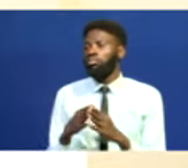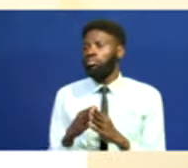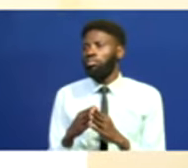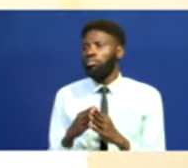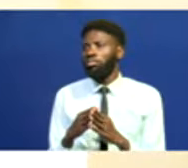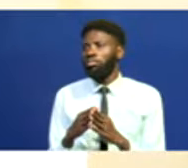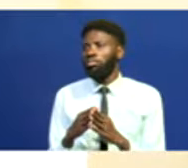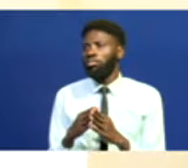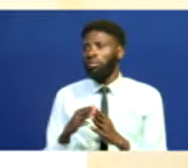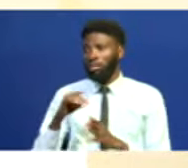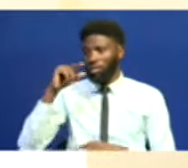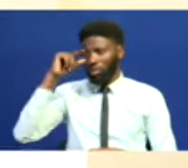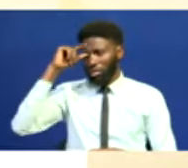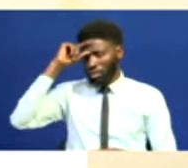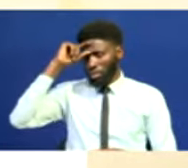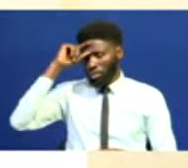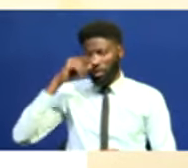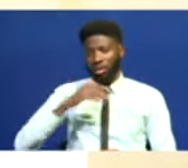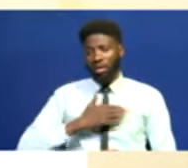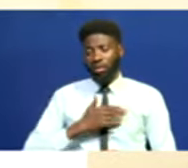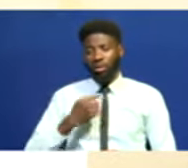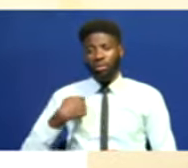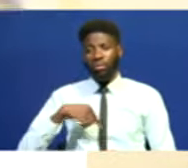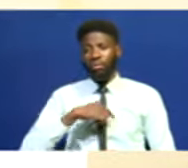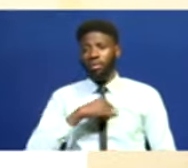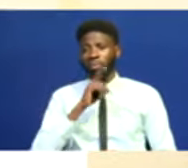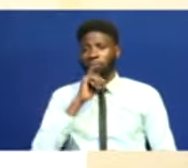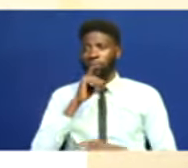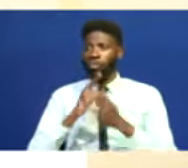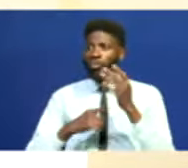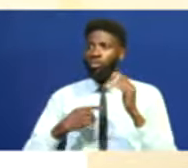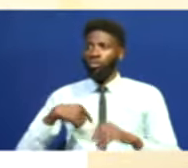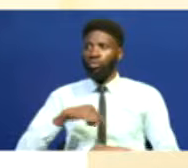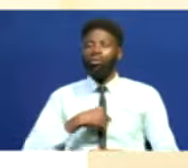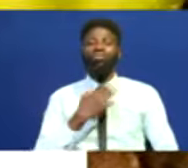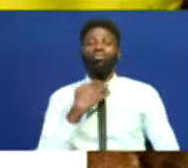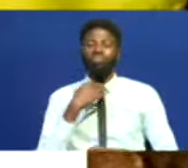So kwa hii serikali ni kitu tunasema, tunataka kutengeneze kitu zetu.